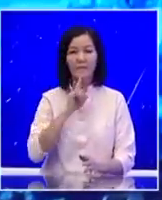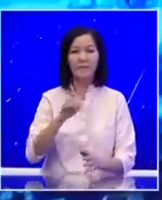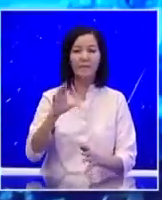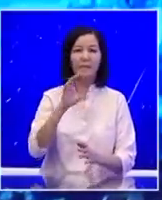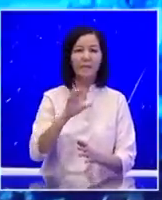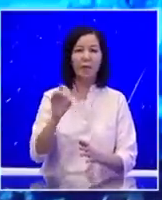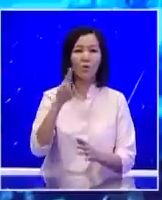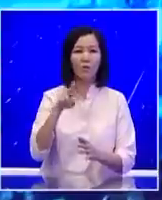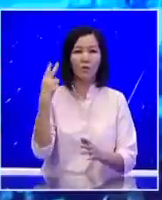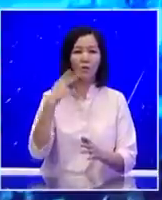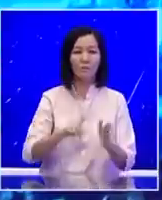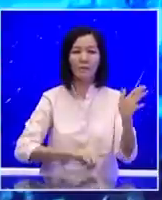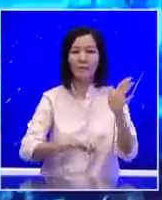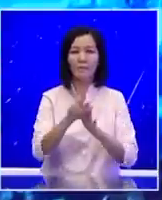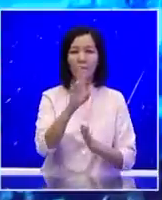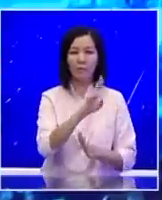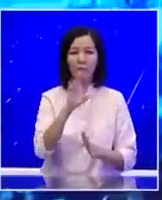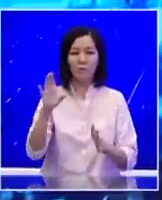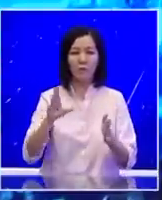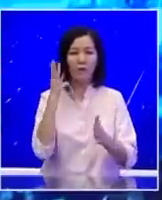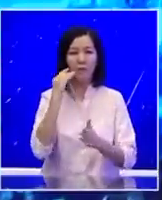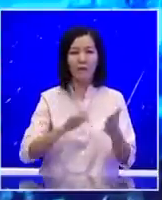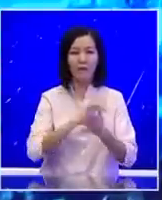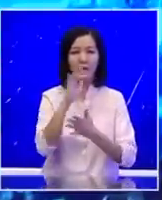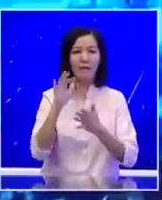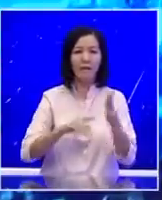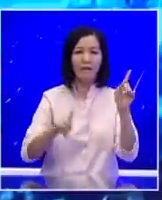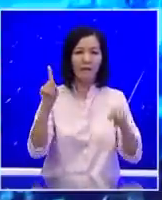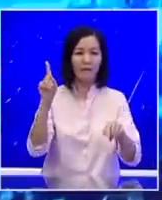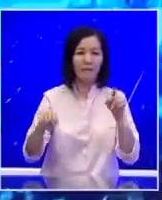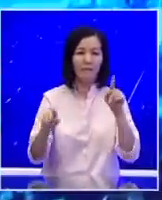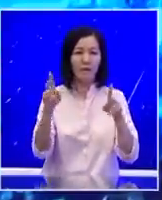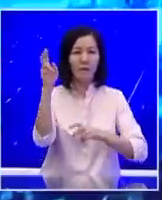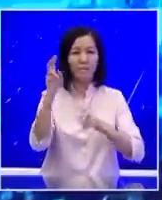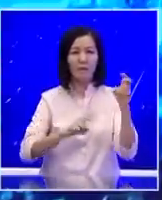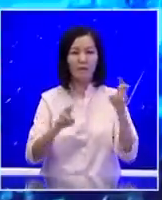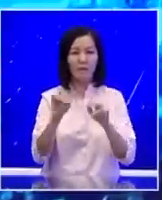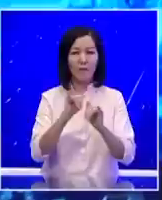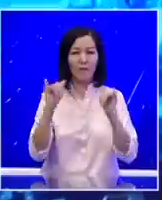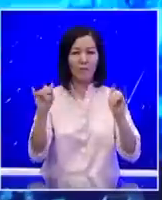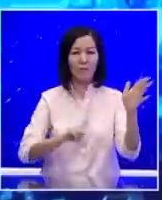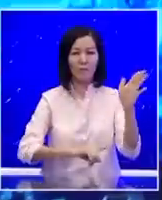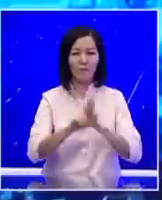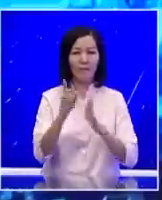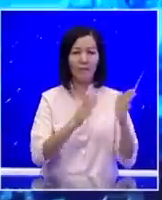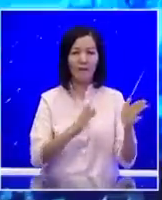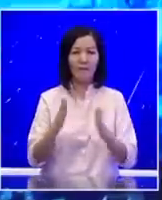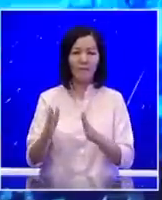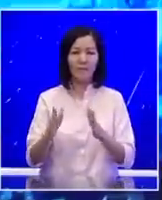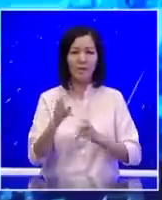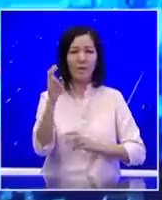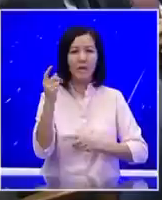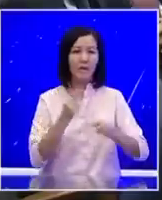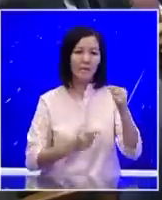Елімізде сәуірдің 20-сынан бастап Нұр-Султан, Алматы қалаларындағы кейбір мекемелер жұмысын қайта бастайды. Қалыпты режимге көшетін кәсіпкерлік